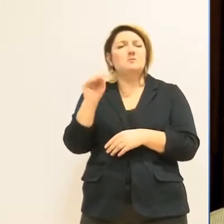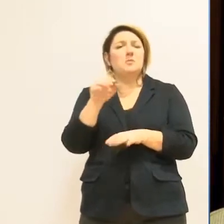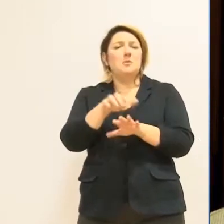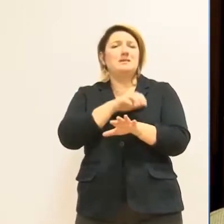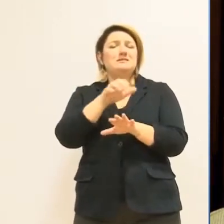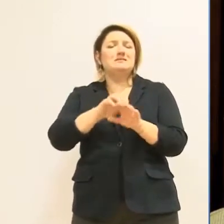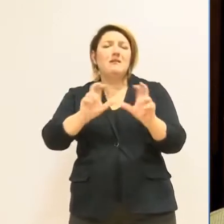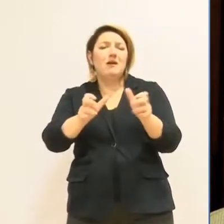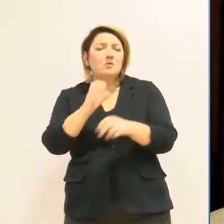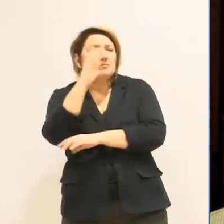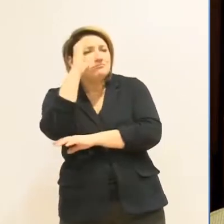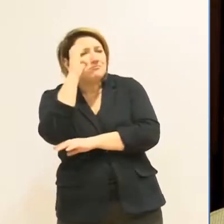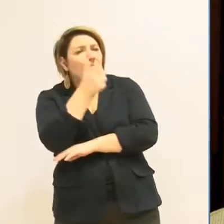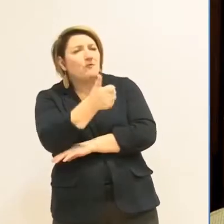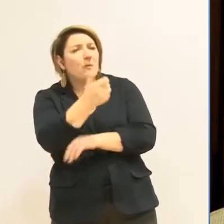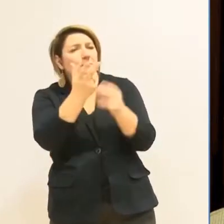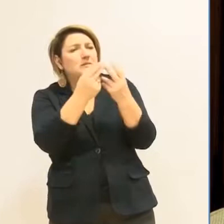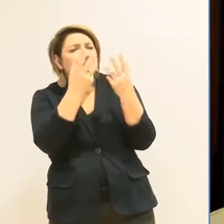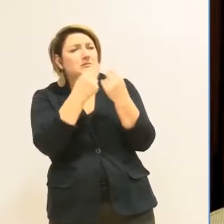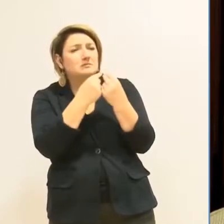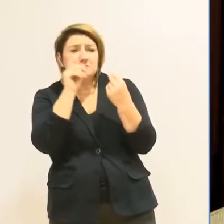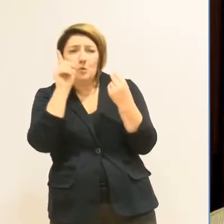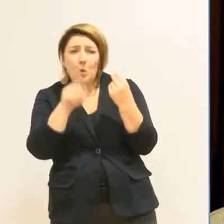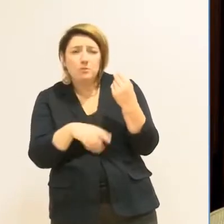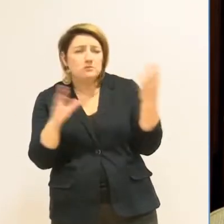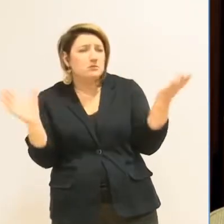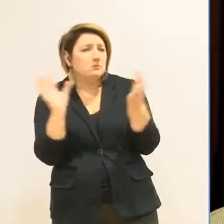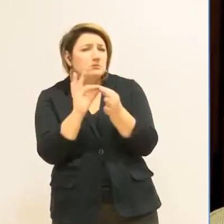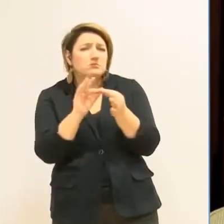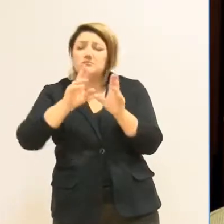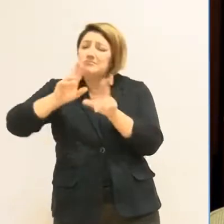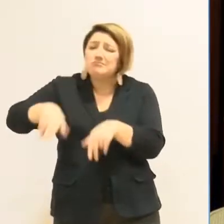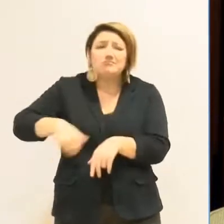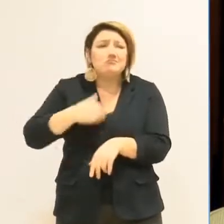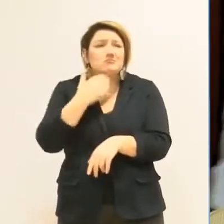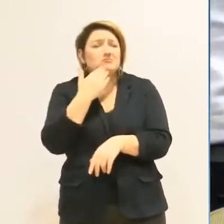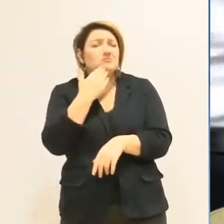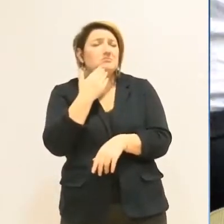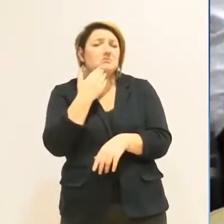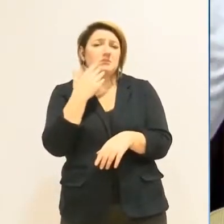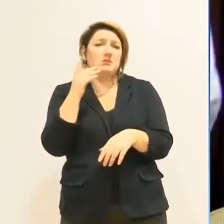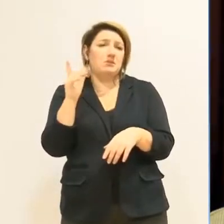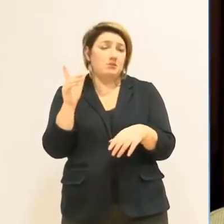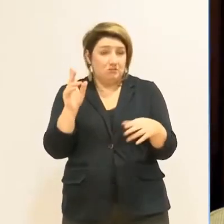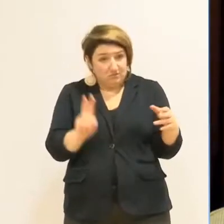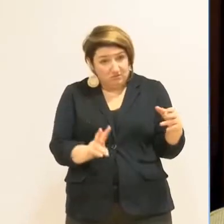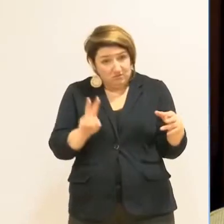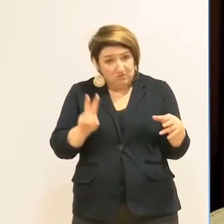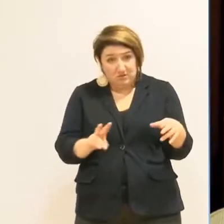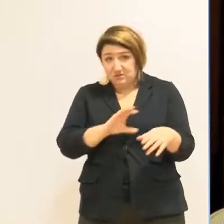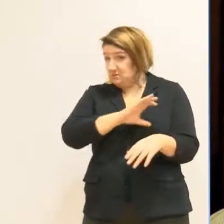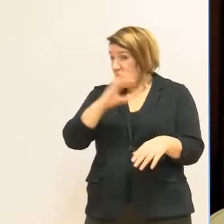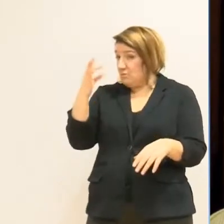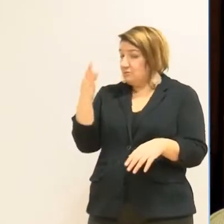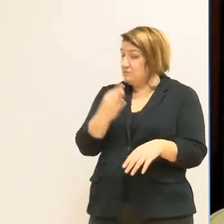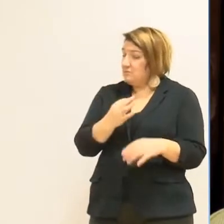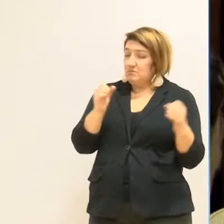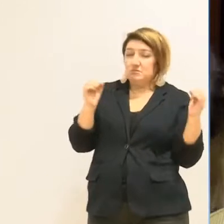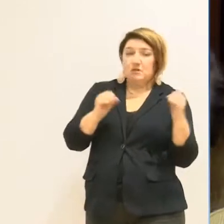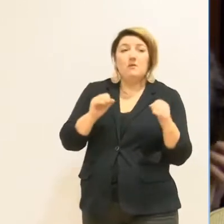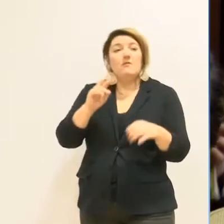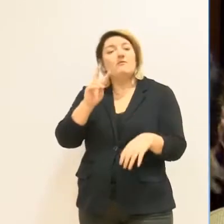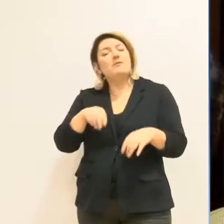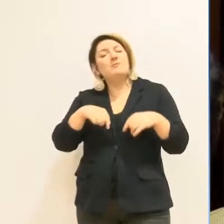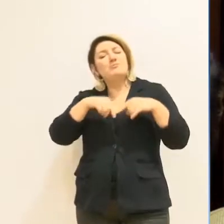étaient indissociables, c'est tout à fait exact. Dans l'énoncé de présentation de votre budget,